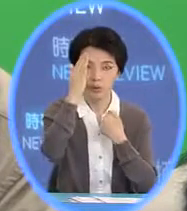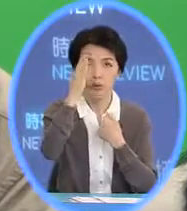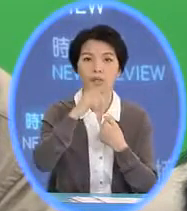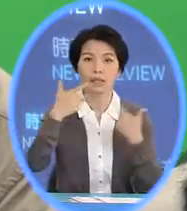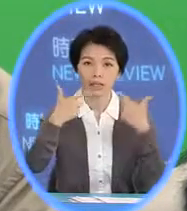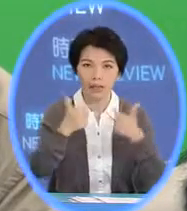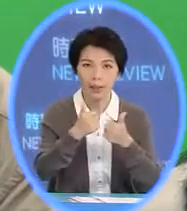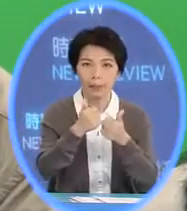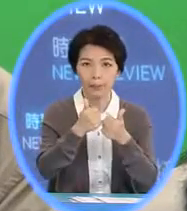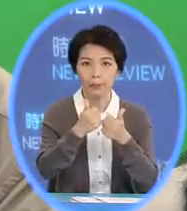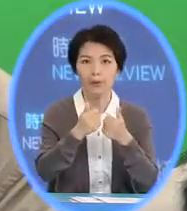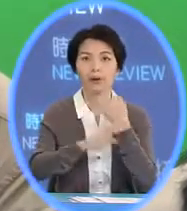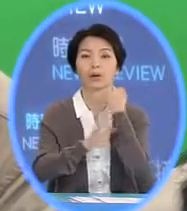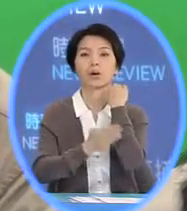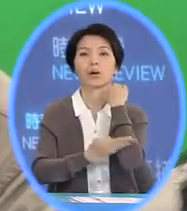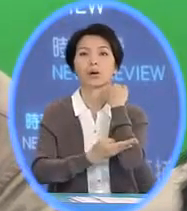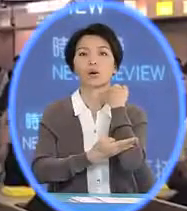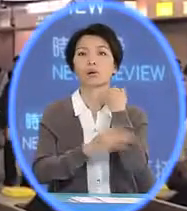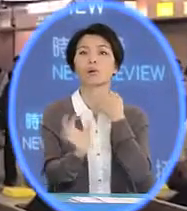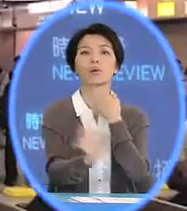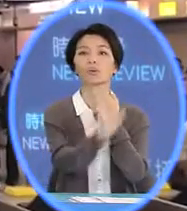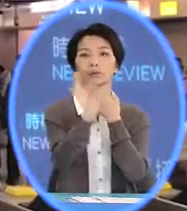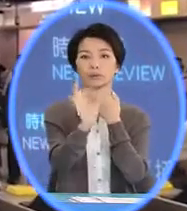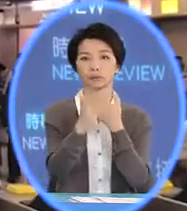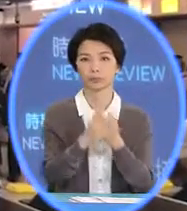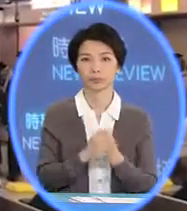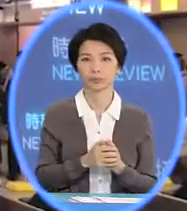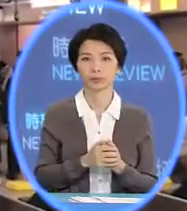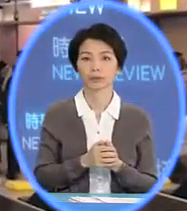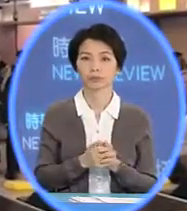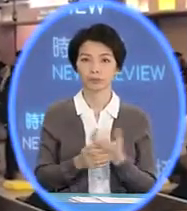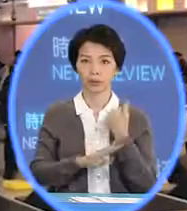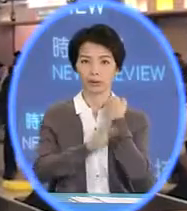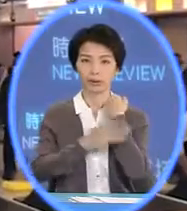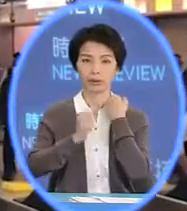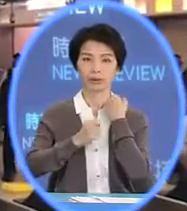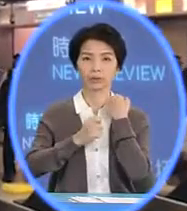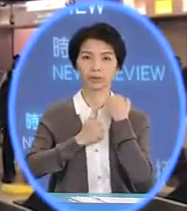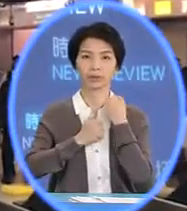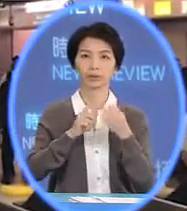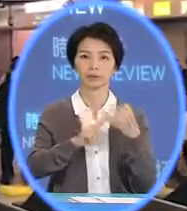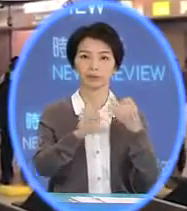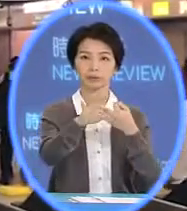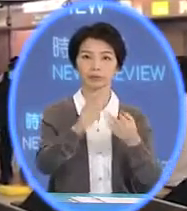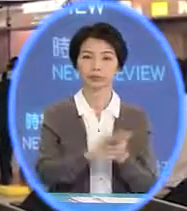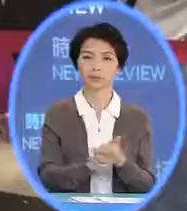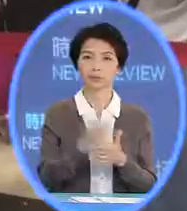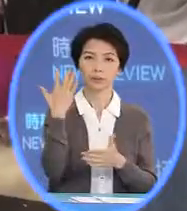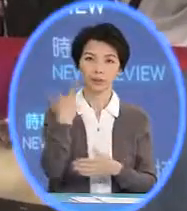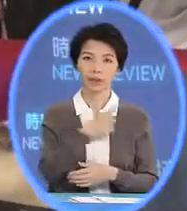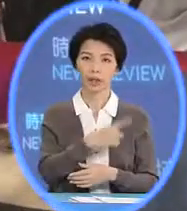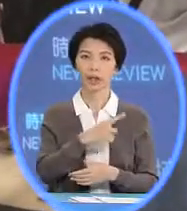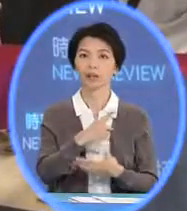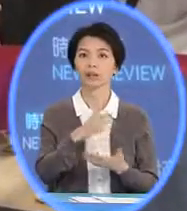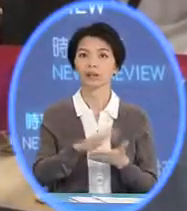用呢個法例咧，咁我已經搞掂曬啦。 本身係資深大律師嘅行政會議成員湯家華認為，上星期一嘅情